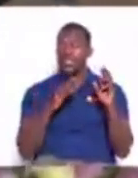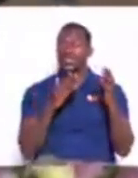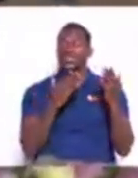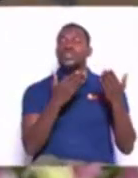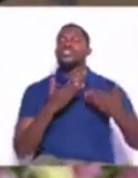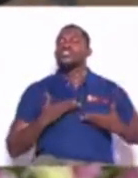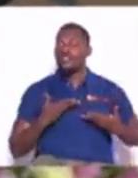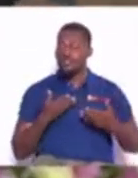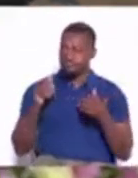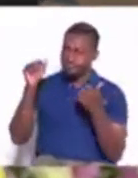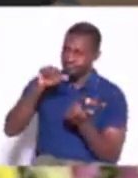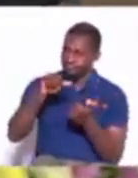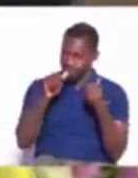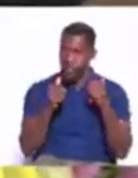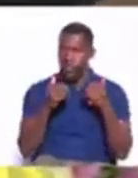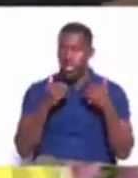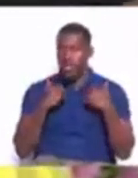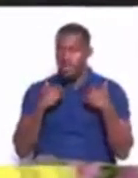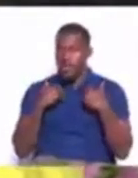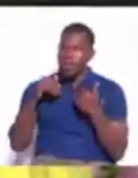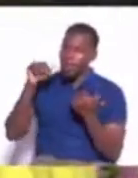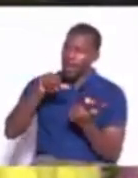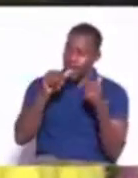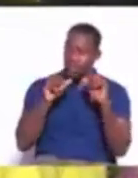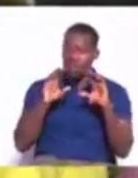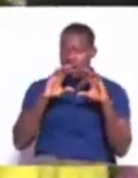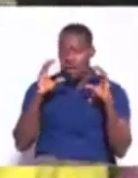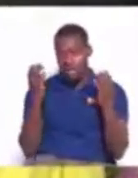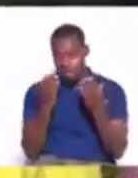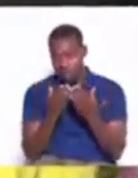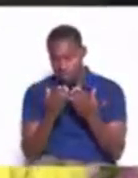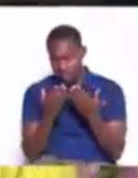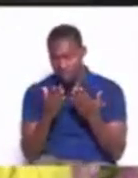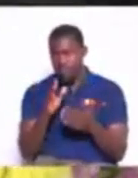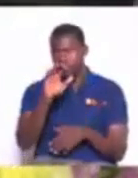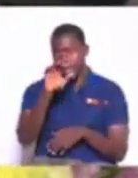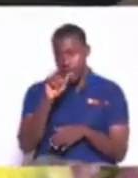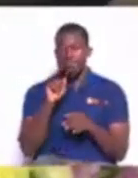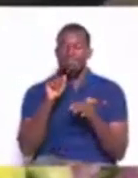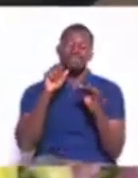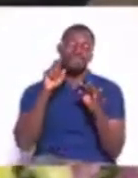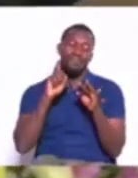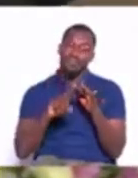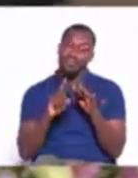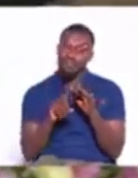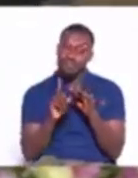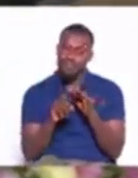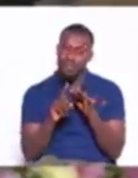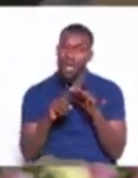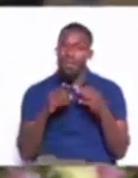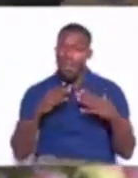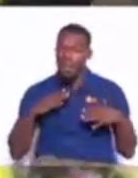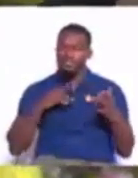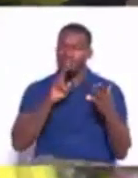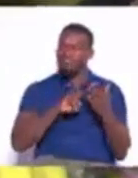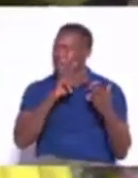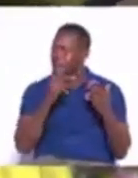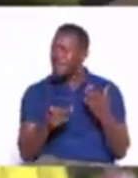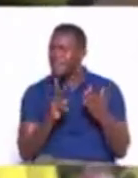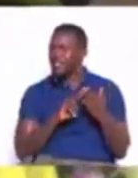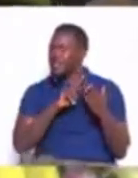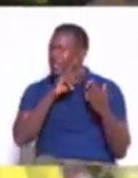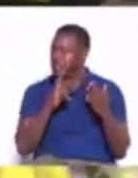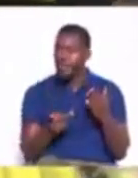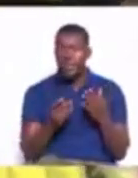la ubatizo, unahitaji kubatizwa, na wewe njoo. Kundi la tatu ni wale ambao wanasema,